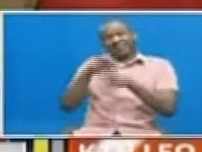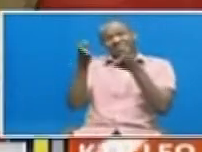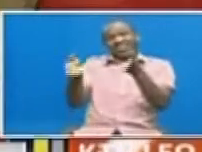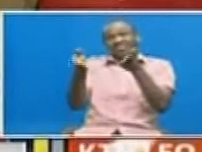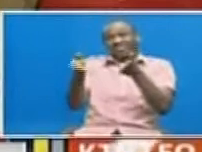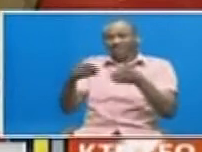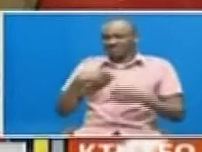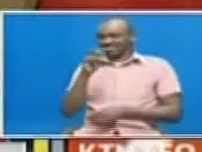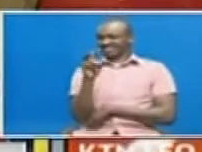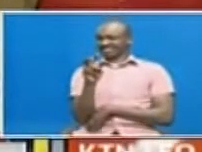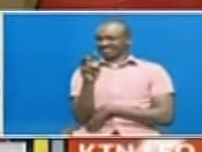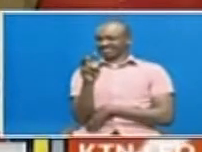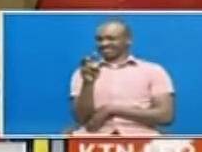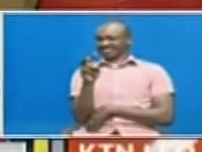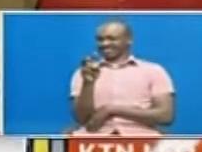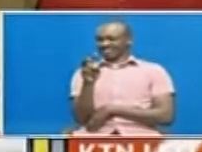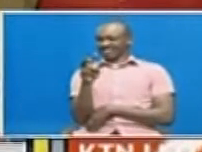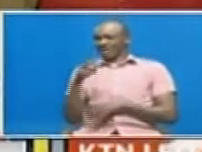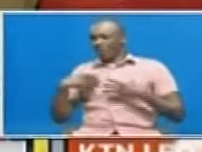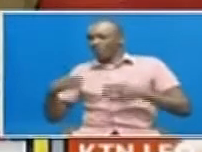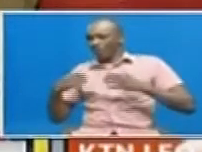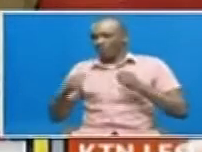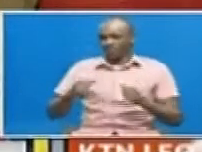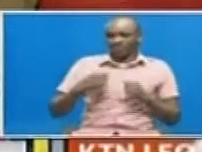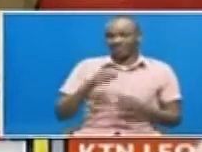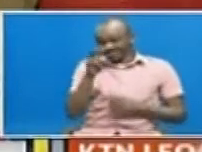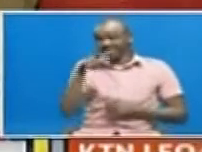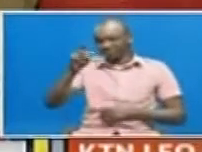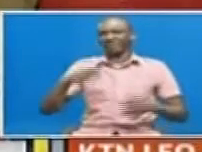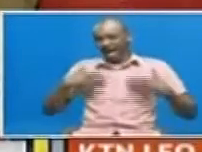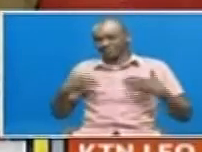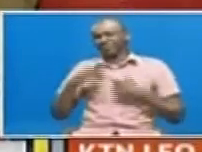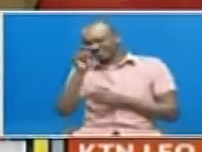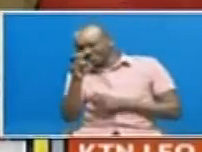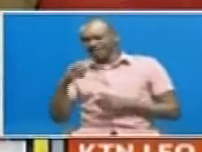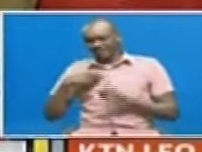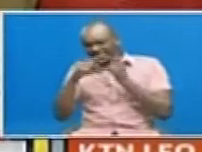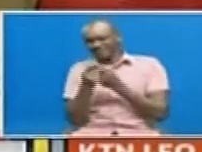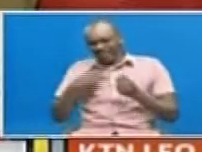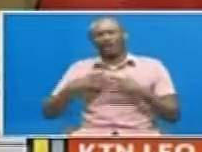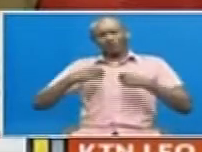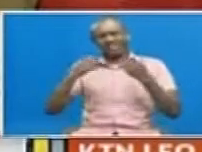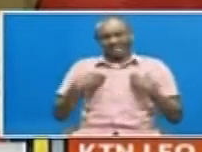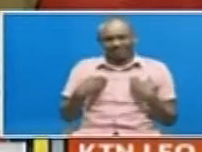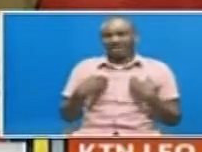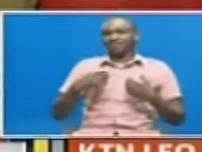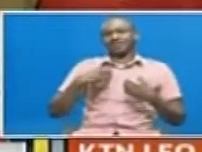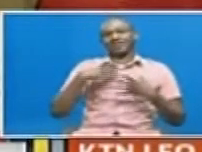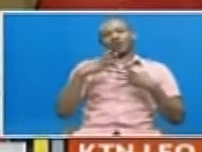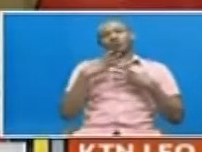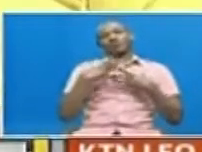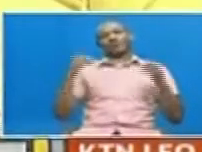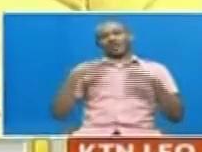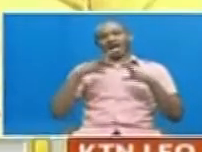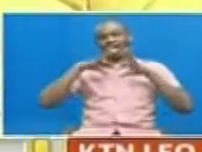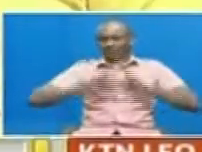uwanjani nikaangalia wachezaji katika hali yao ya warm up. Mm-hmm. Nikaona kweli wako na furaha. Mm-hmm. Wako na hiyo confidence, kibaridi kikaanza kupotea.